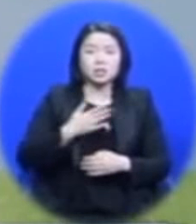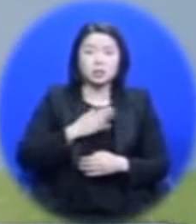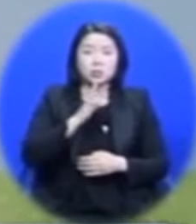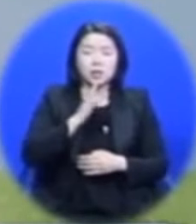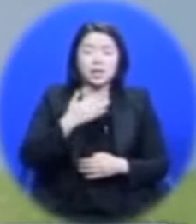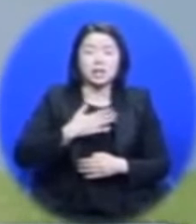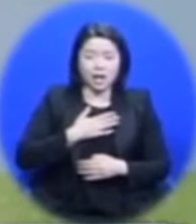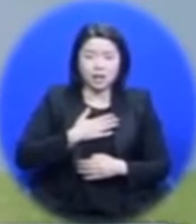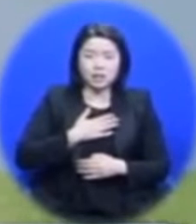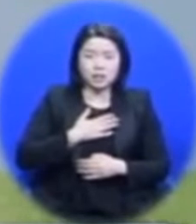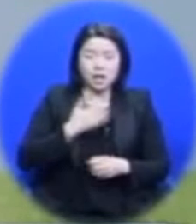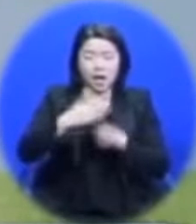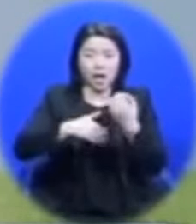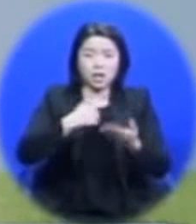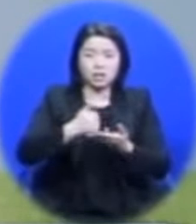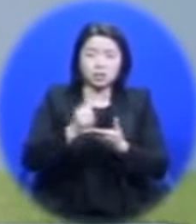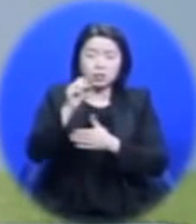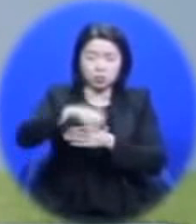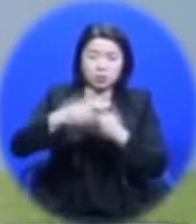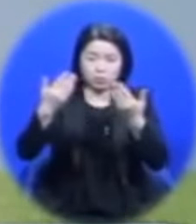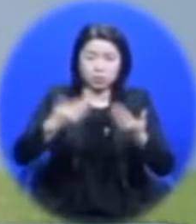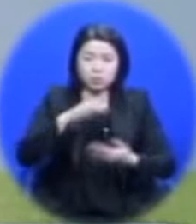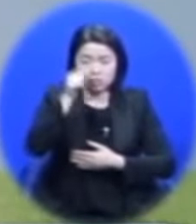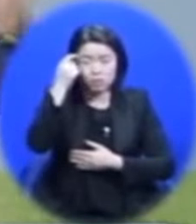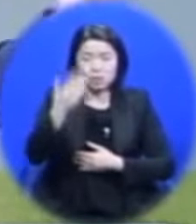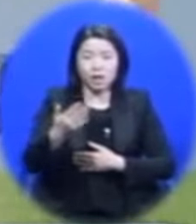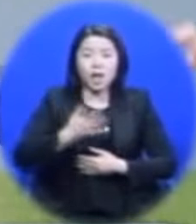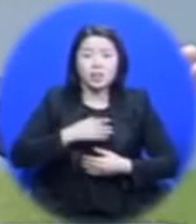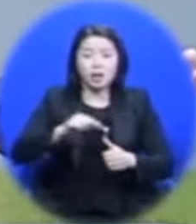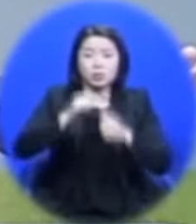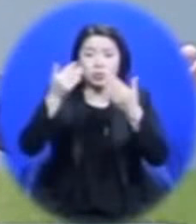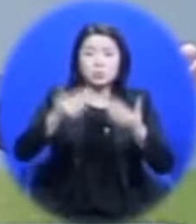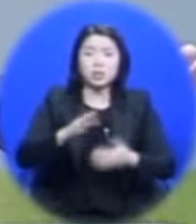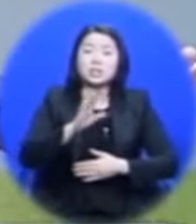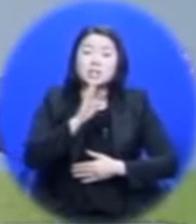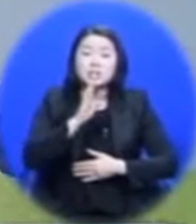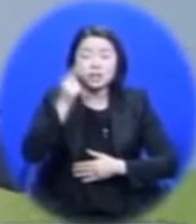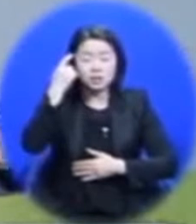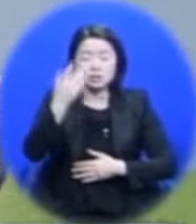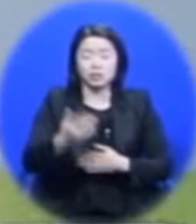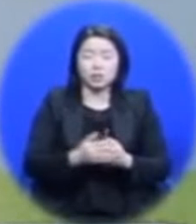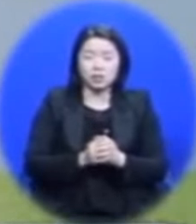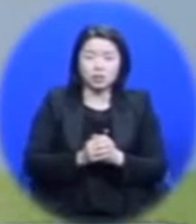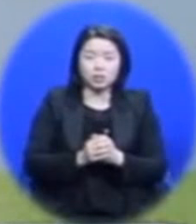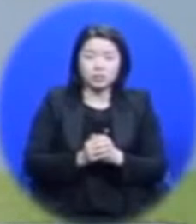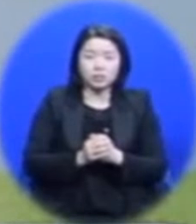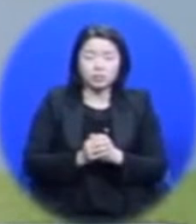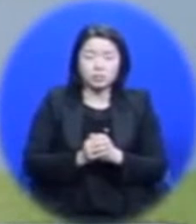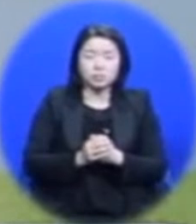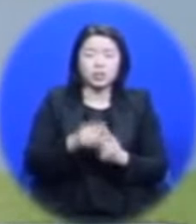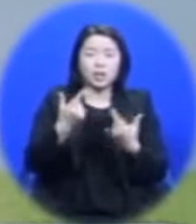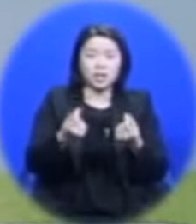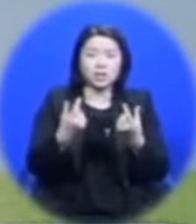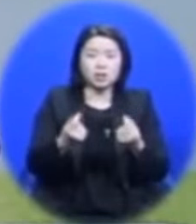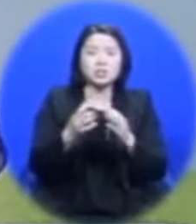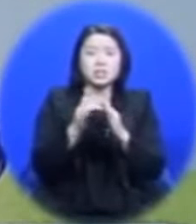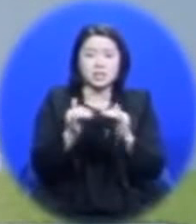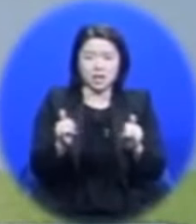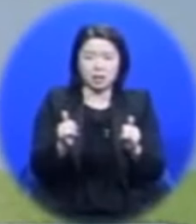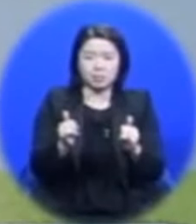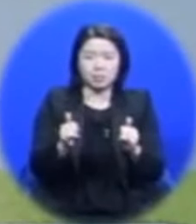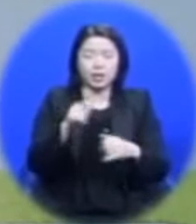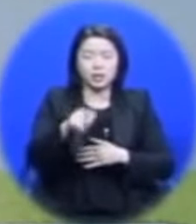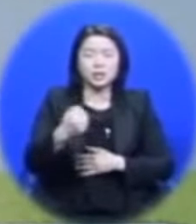나는 하나님께서 용납하셨을까? 나 구원받은 거 진짜 맞나요? 이러신 분들